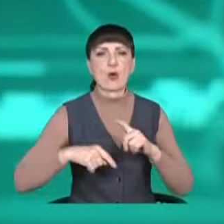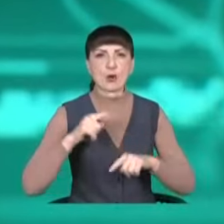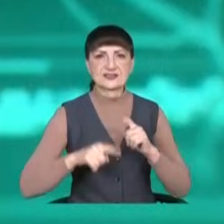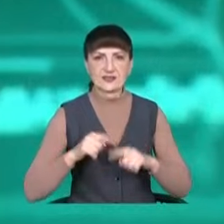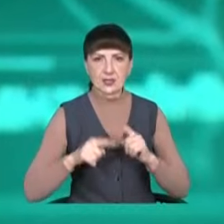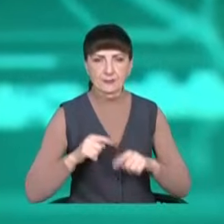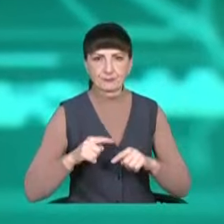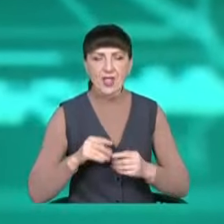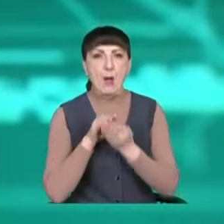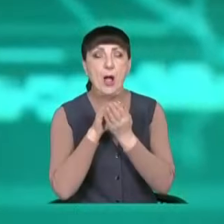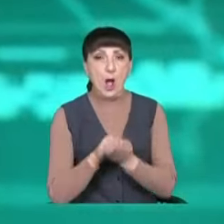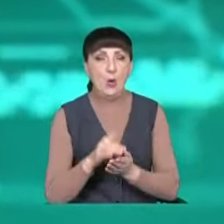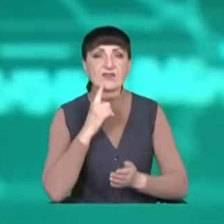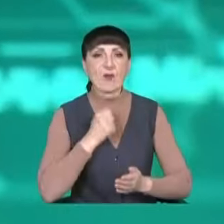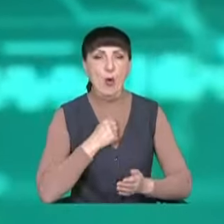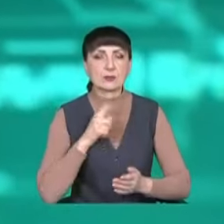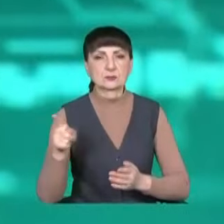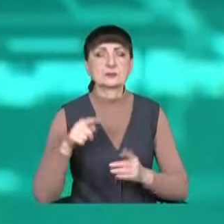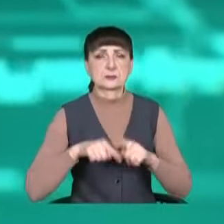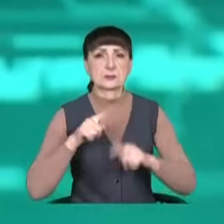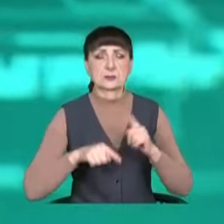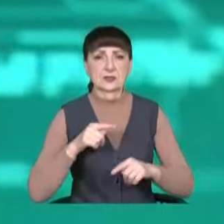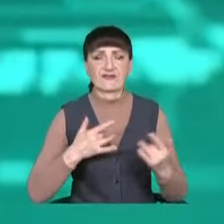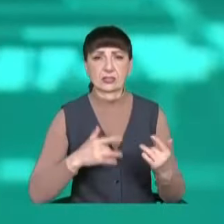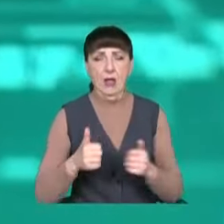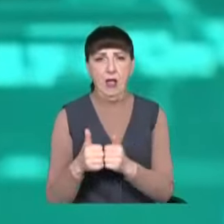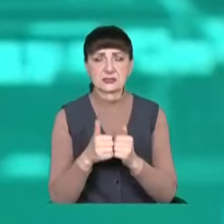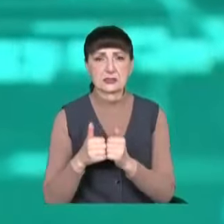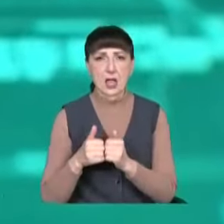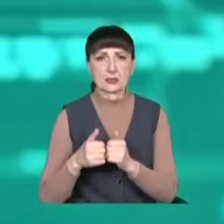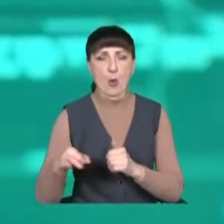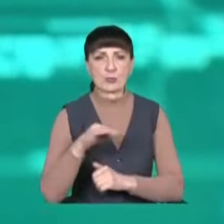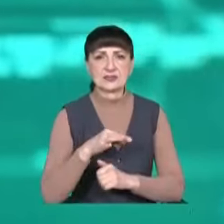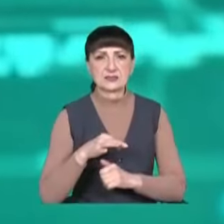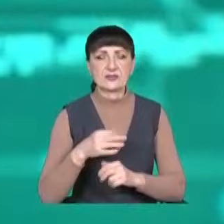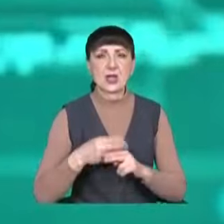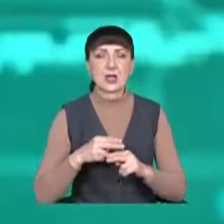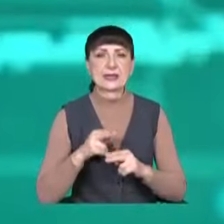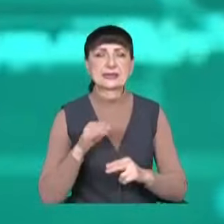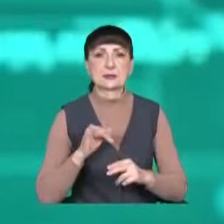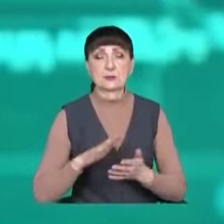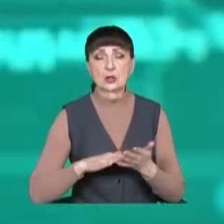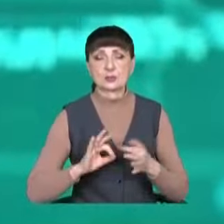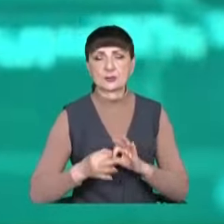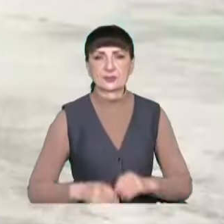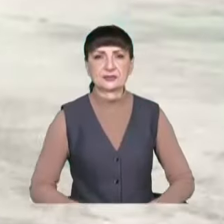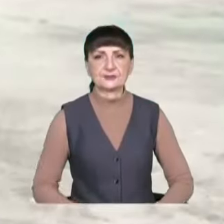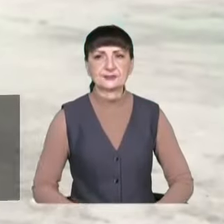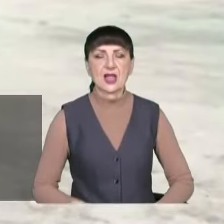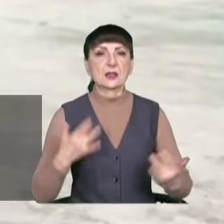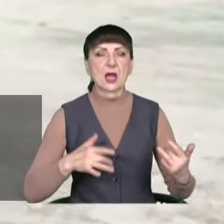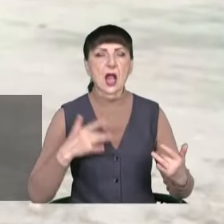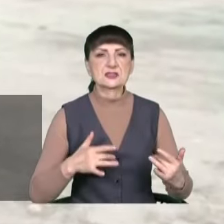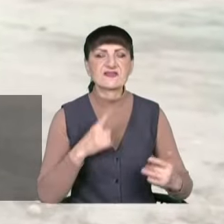родственникам. Похоронят воина на родной земле в Турарыскуловском районе области. Эльдар Кизатуллин продолжит. В Тарас